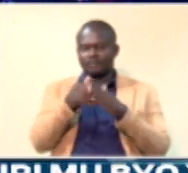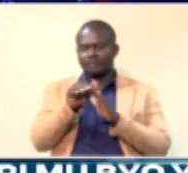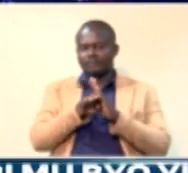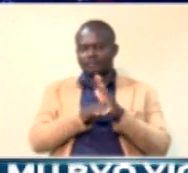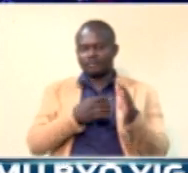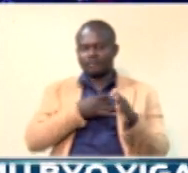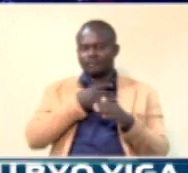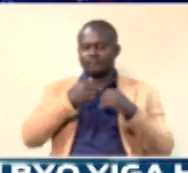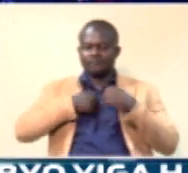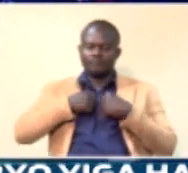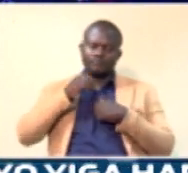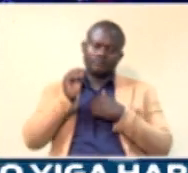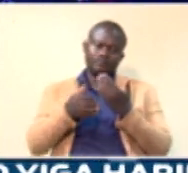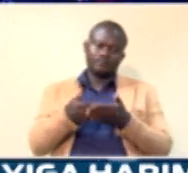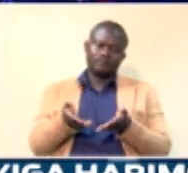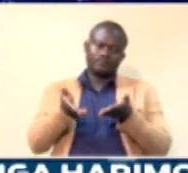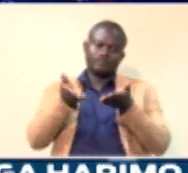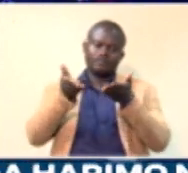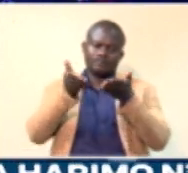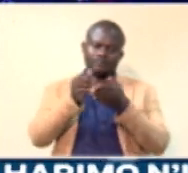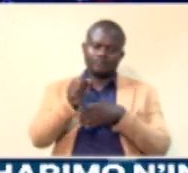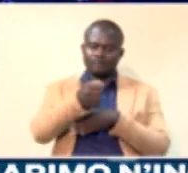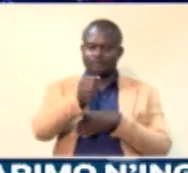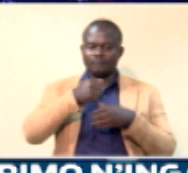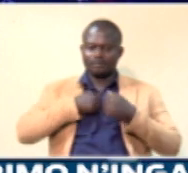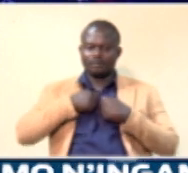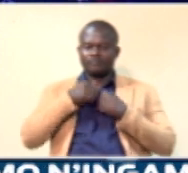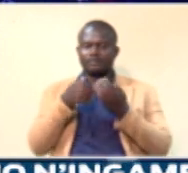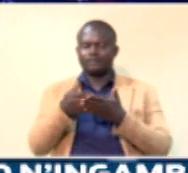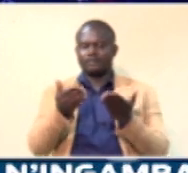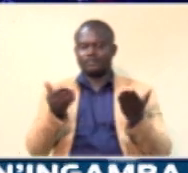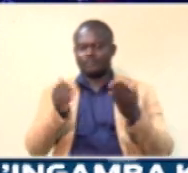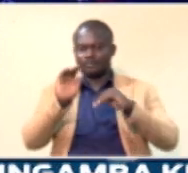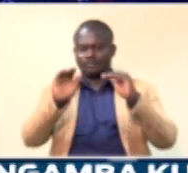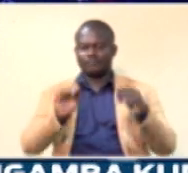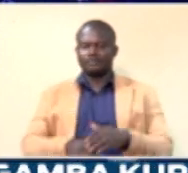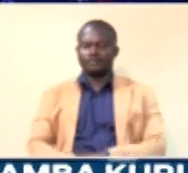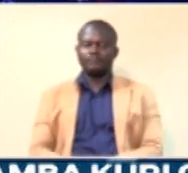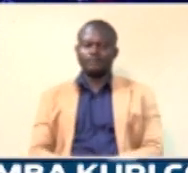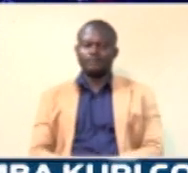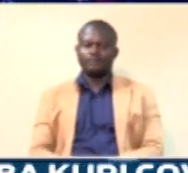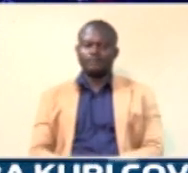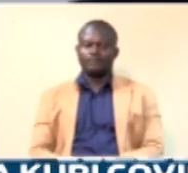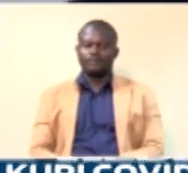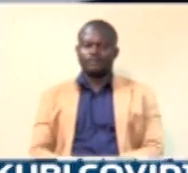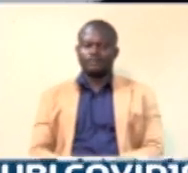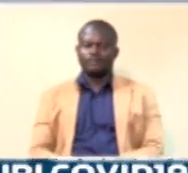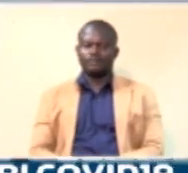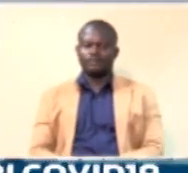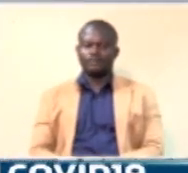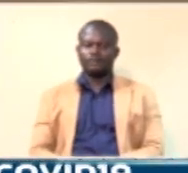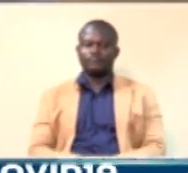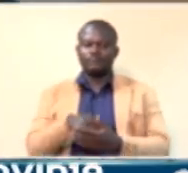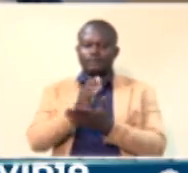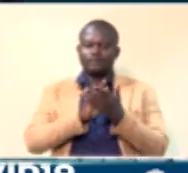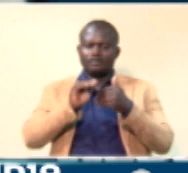ya Visit Rwanda bikazateza imbere ubukerarugendo bw'u Rwanda. Ibindi reka tubibaze Faraji Nitegeka. Bamwe mu basesenguzi ba